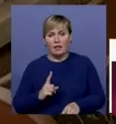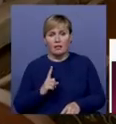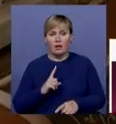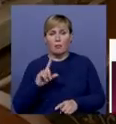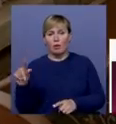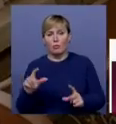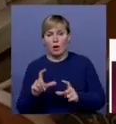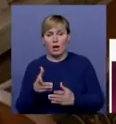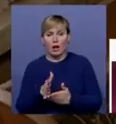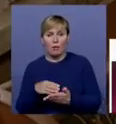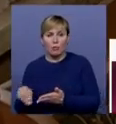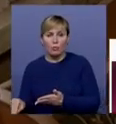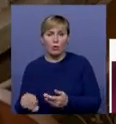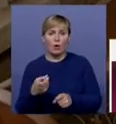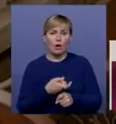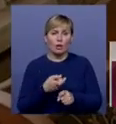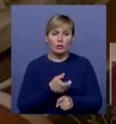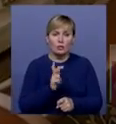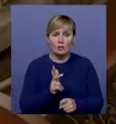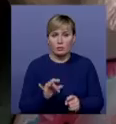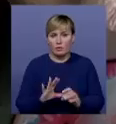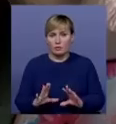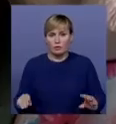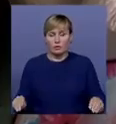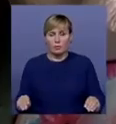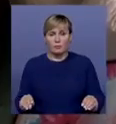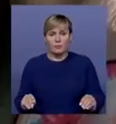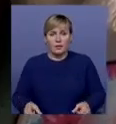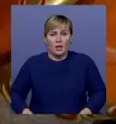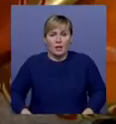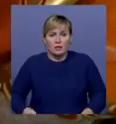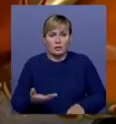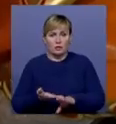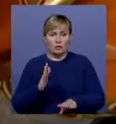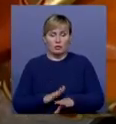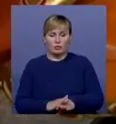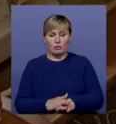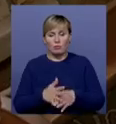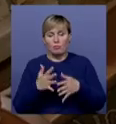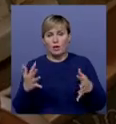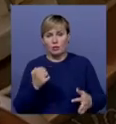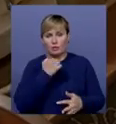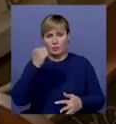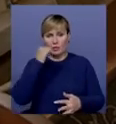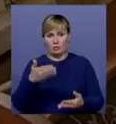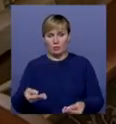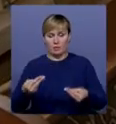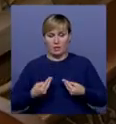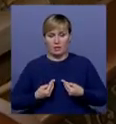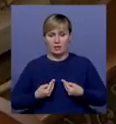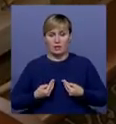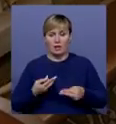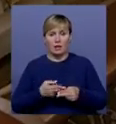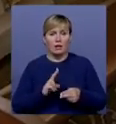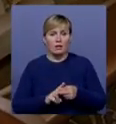хлеба куплю, ну картошки 3 килограмма, и все. Потому что носить тяжело. Ой, большое спасибо. Вы знаете, это